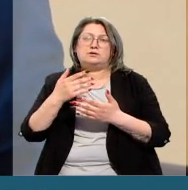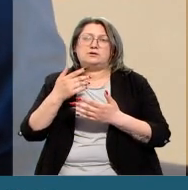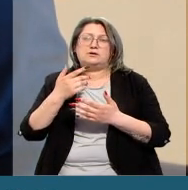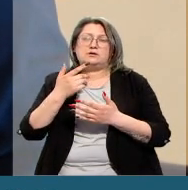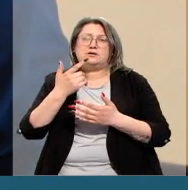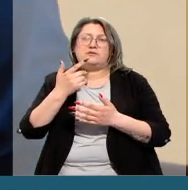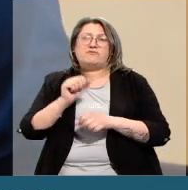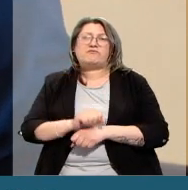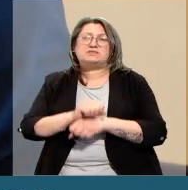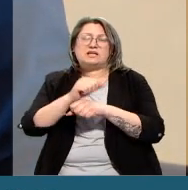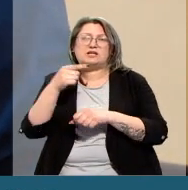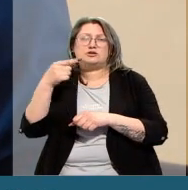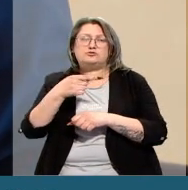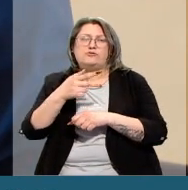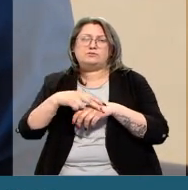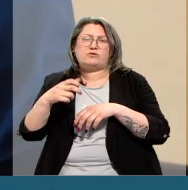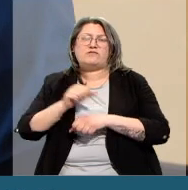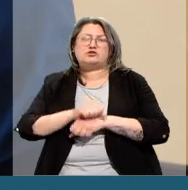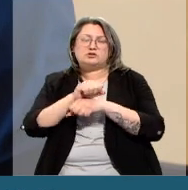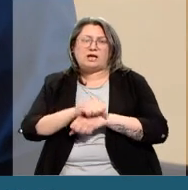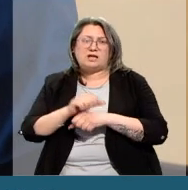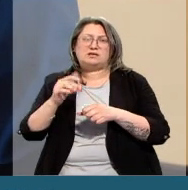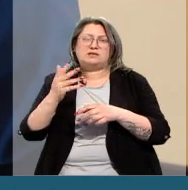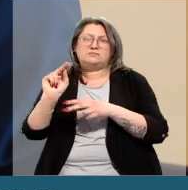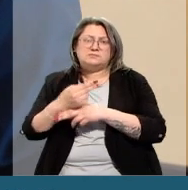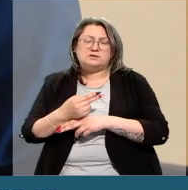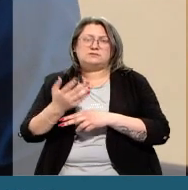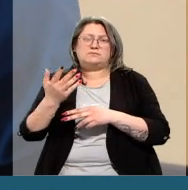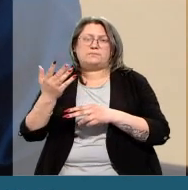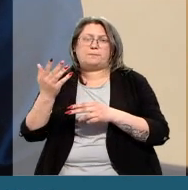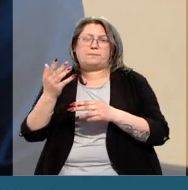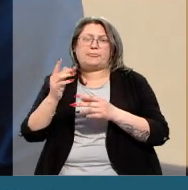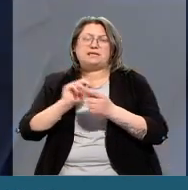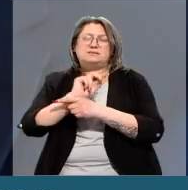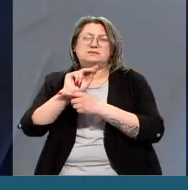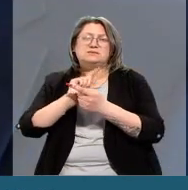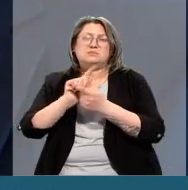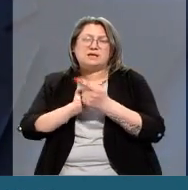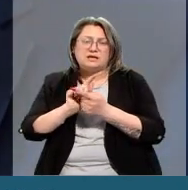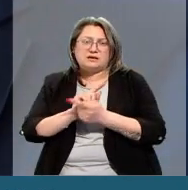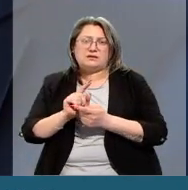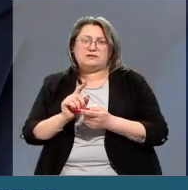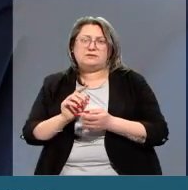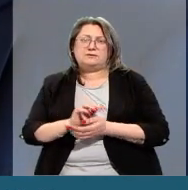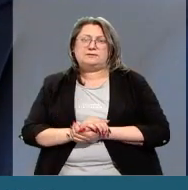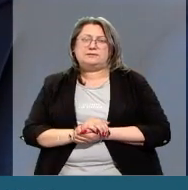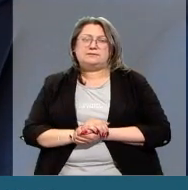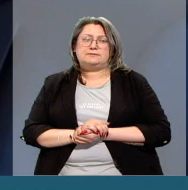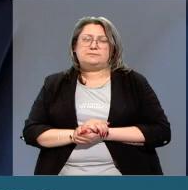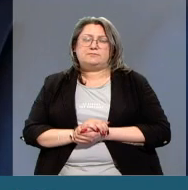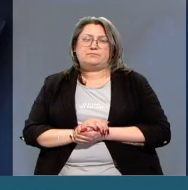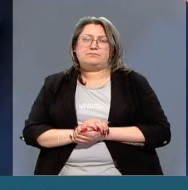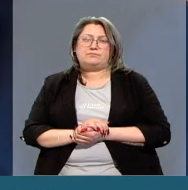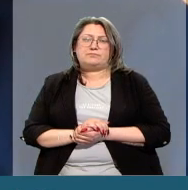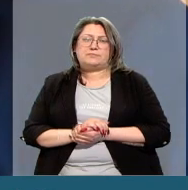бойғы жүйесіндегі өзгерістерге қарсы 370-тен астам қарулы көтерілістер болды. Сол бір кезеңнің оқиға шындығы